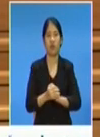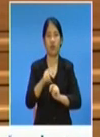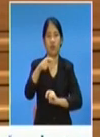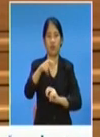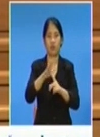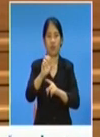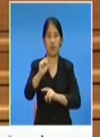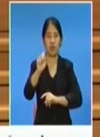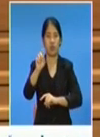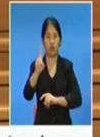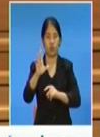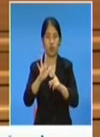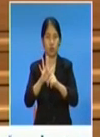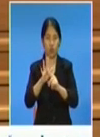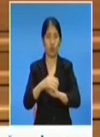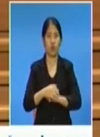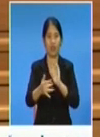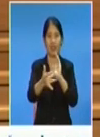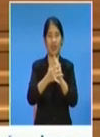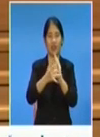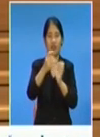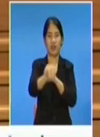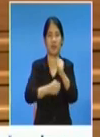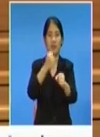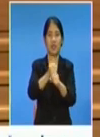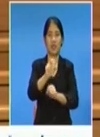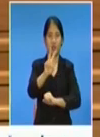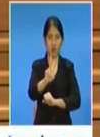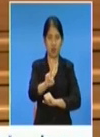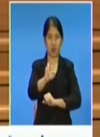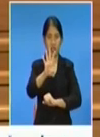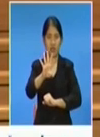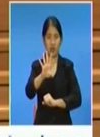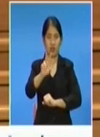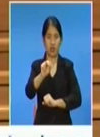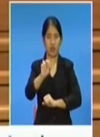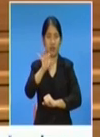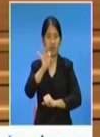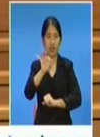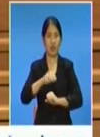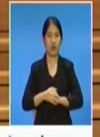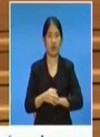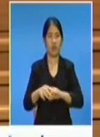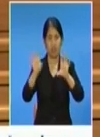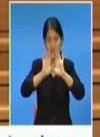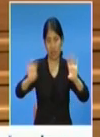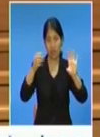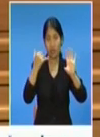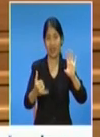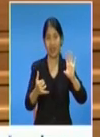ว่าด้วยวิธีการอิเล็กทรอนิกส์พ.ศ.2549ที่ใช้อยู่ในส่วนราชการ